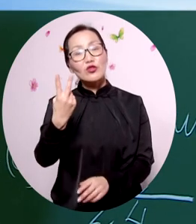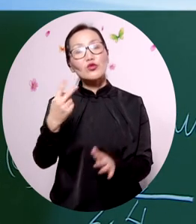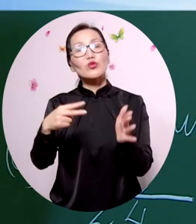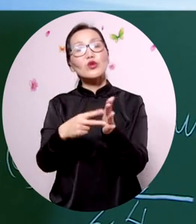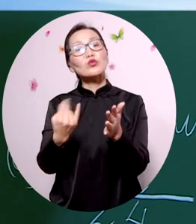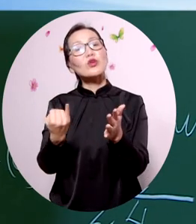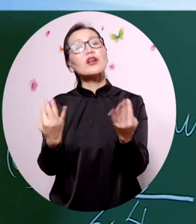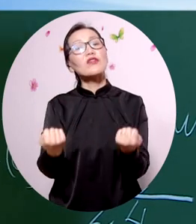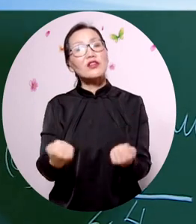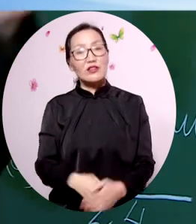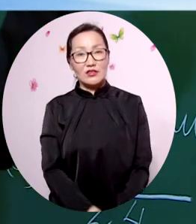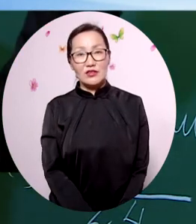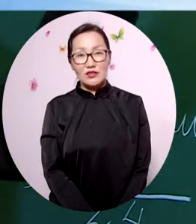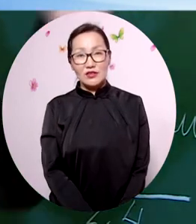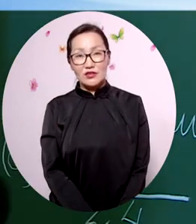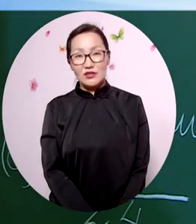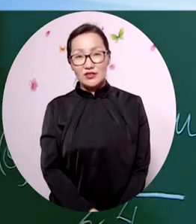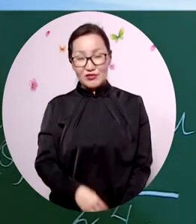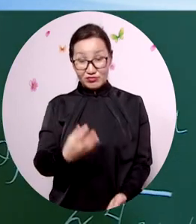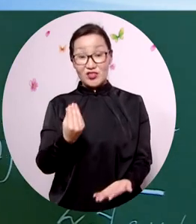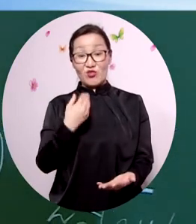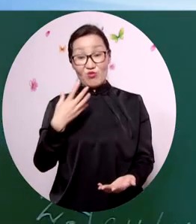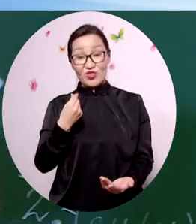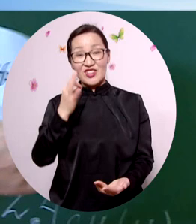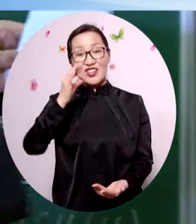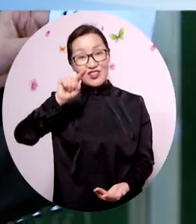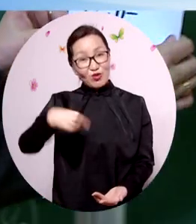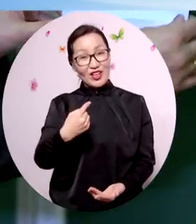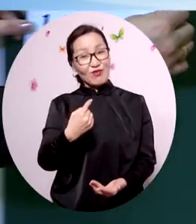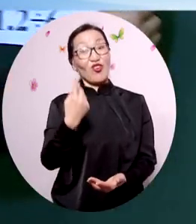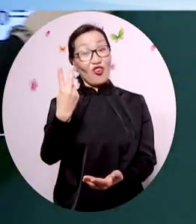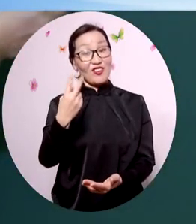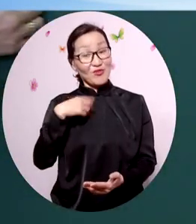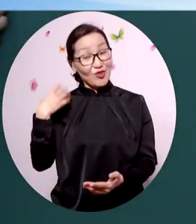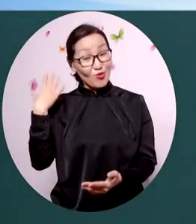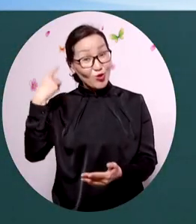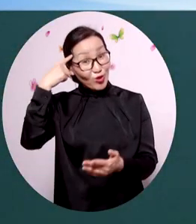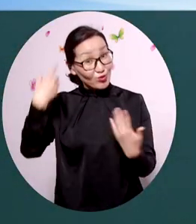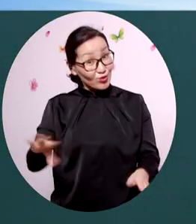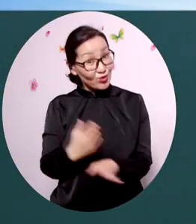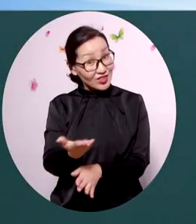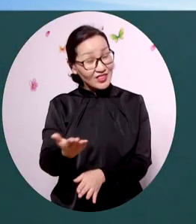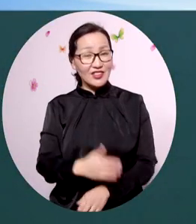үлээ. Мэдээж 1 бүл 12 сая бид нар ботсон шүү дээ.